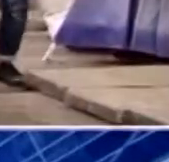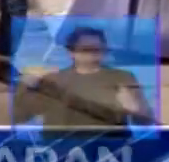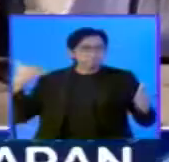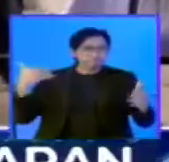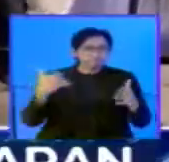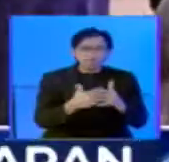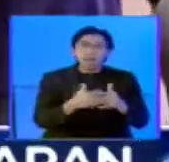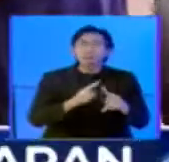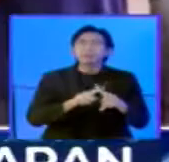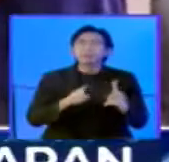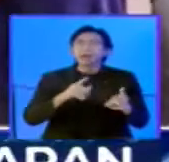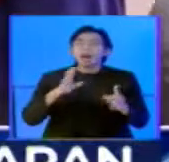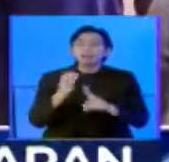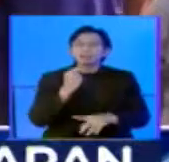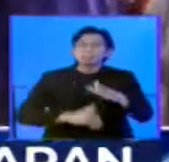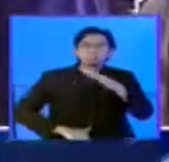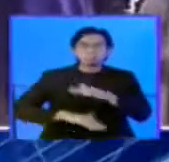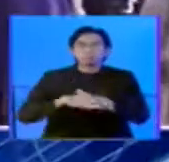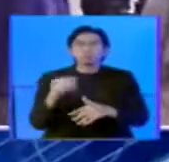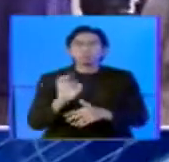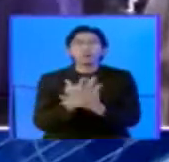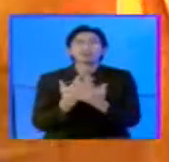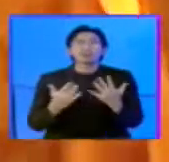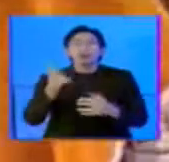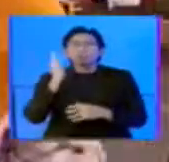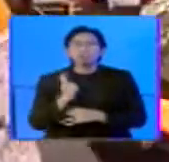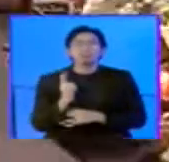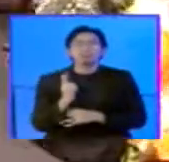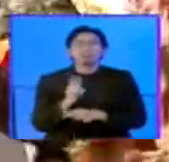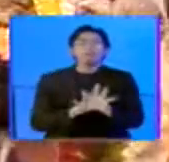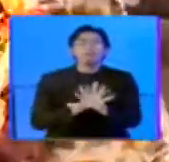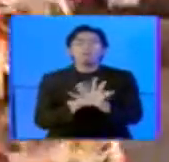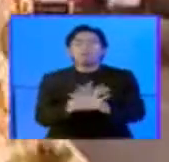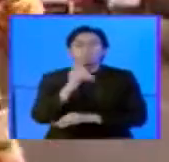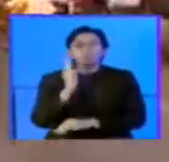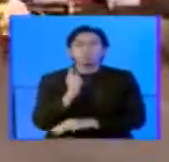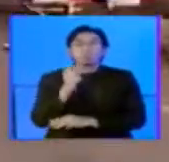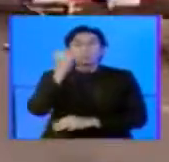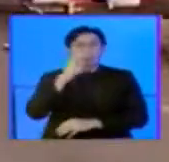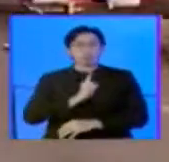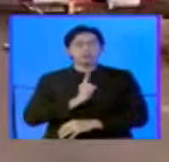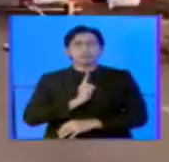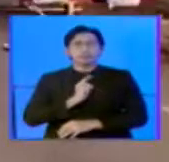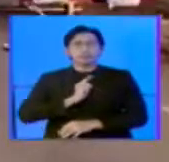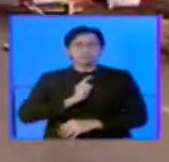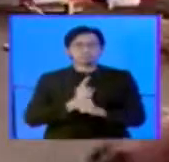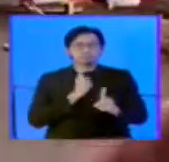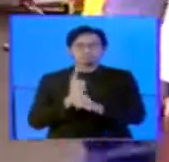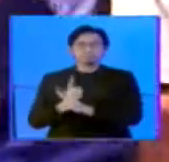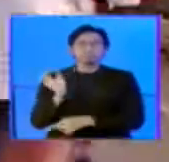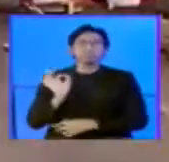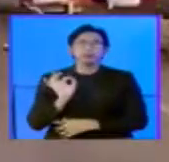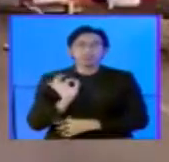akan efektif jika masyarakat juga tidak ada kesadaran untuk melakukan PSB dan